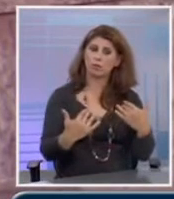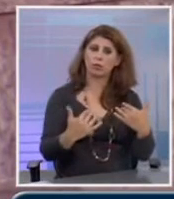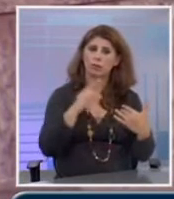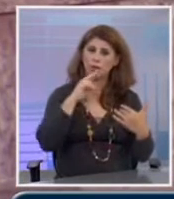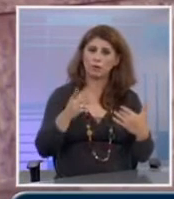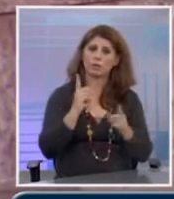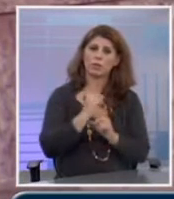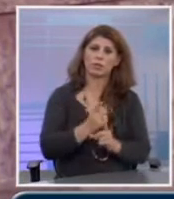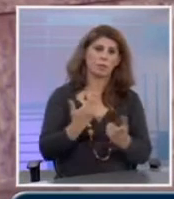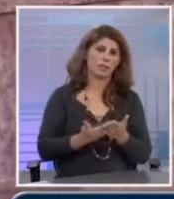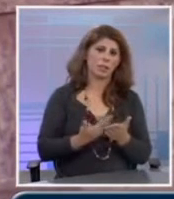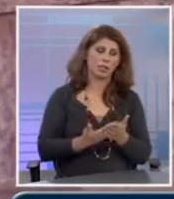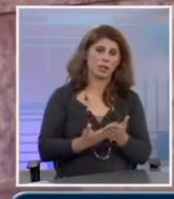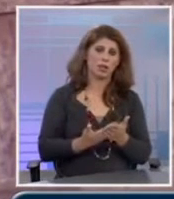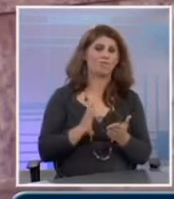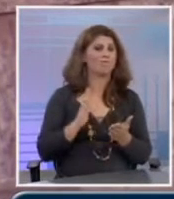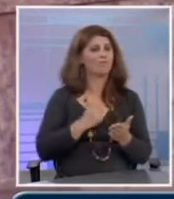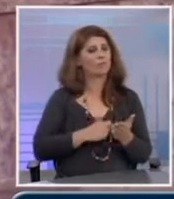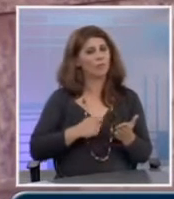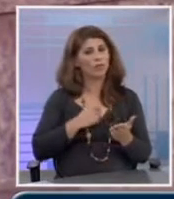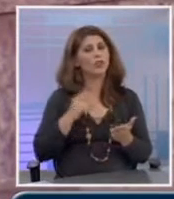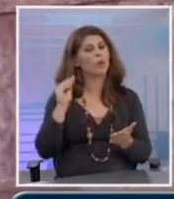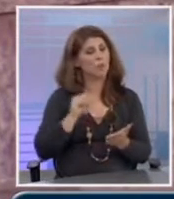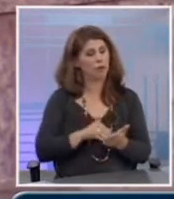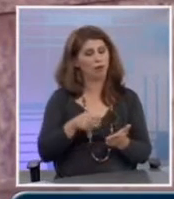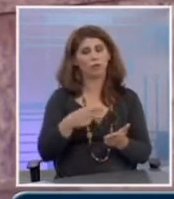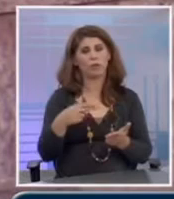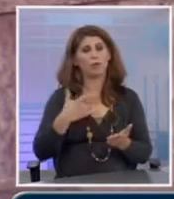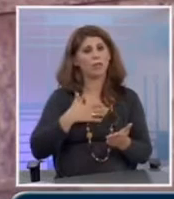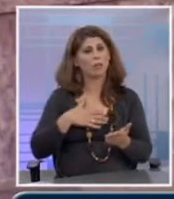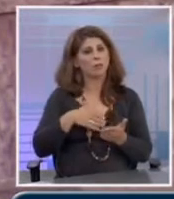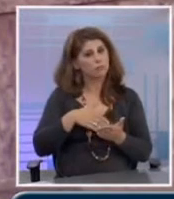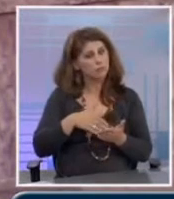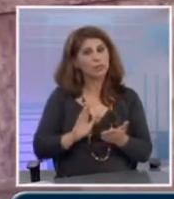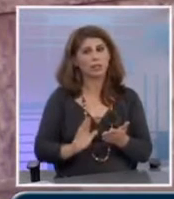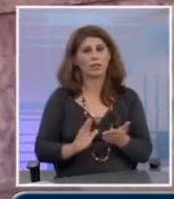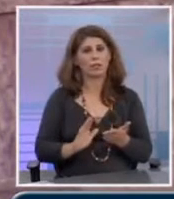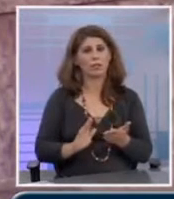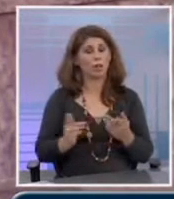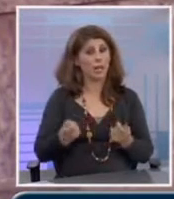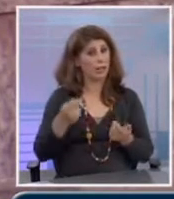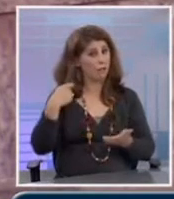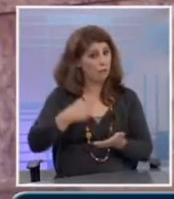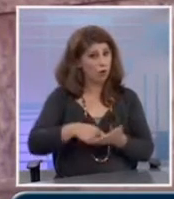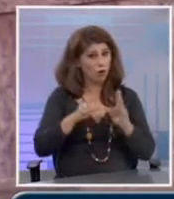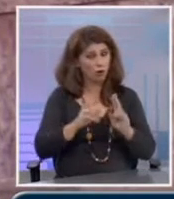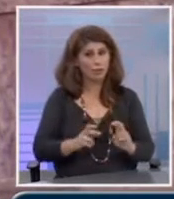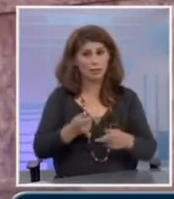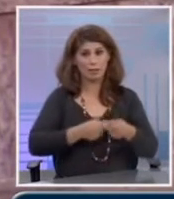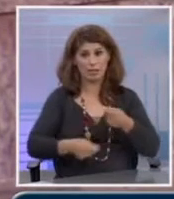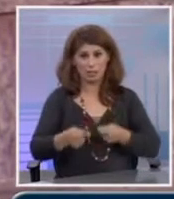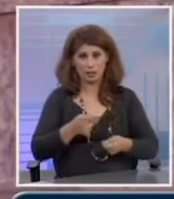απήντησα με συγκεκριμένα στοιχεία. Αλλά δυστυχώς επανέρχεται το θέμα. Θέλω λοιπόν να το διευκρινίσω. Έγινε φορολογικός έλεγχος σε